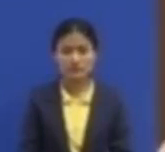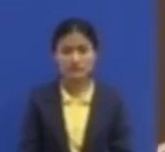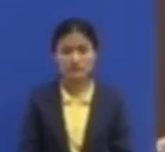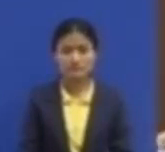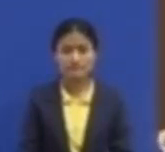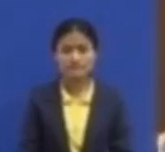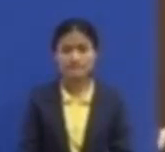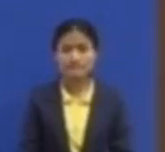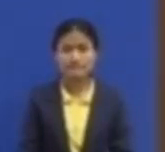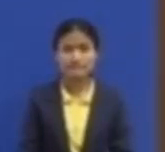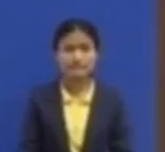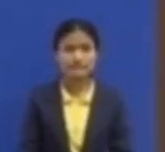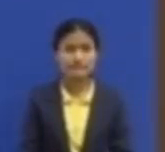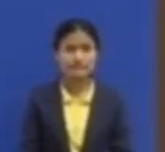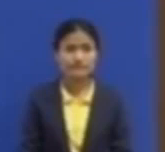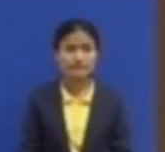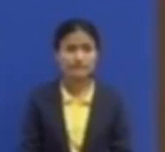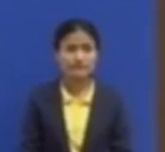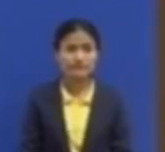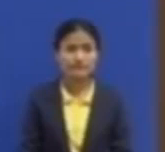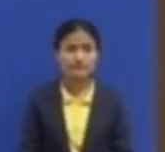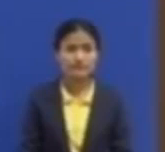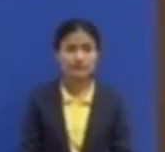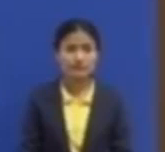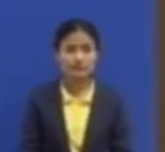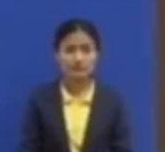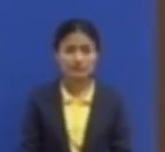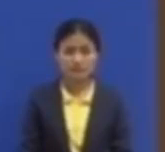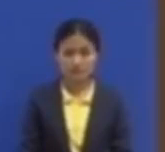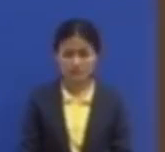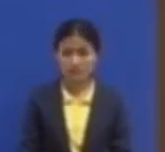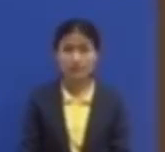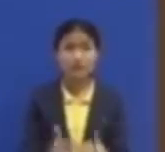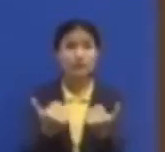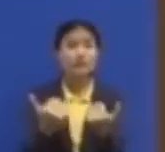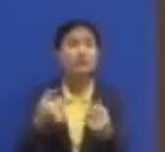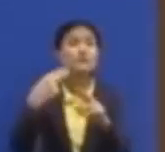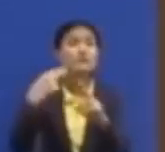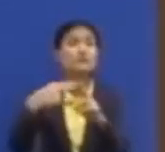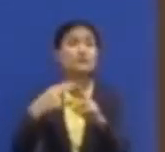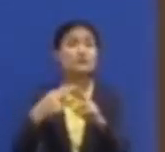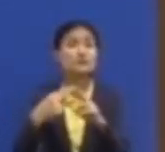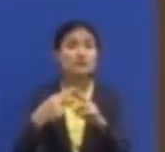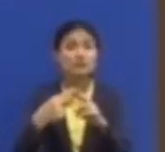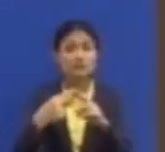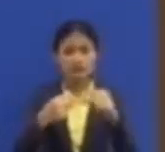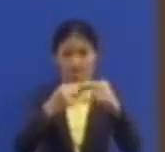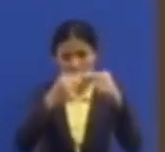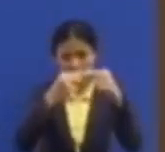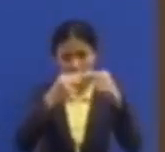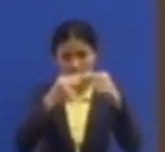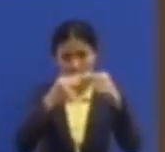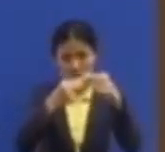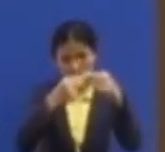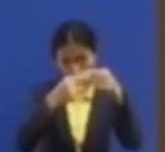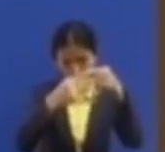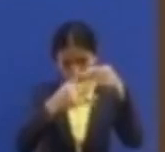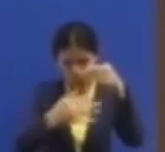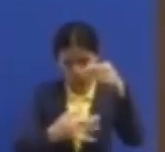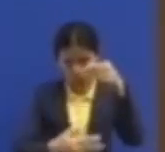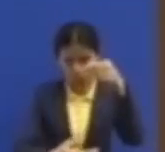เนื่องจากสื่อมวลชนครับมีแน่นอัดกันฝาก